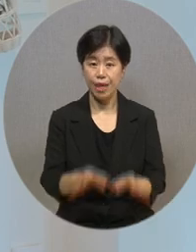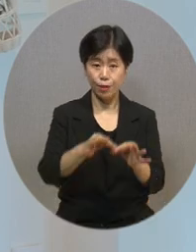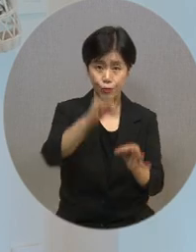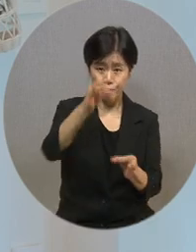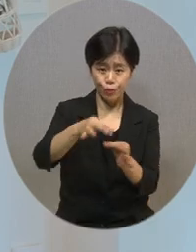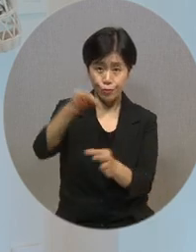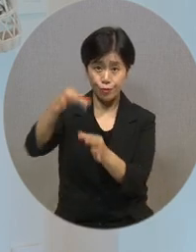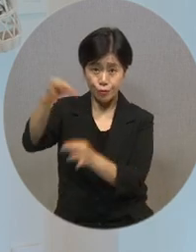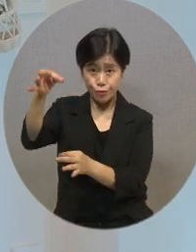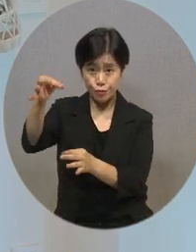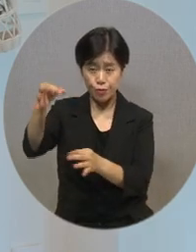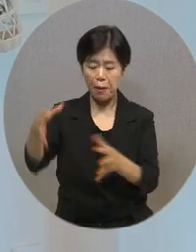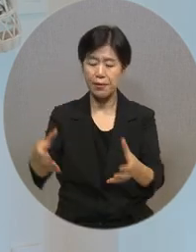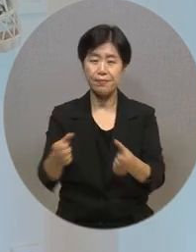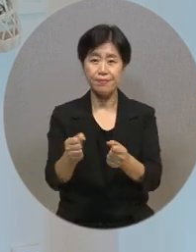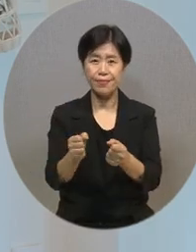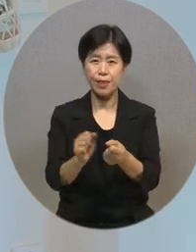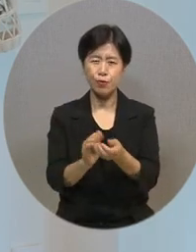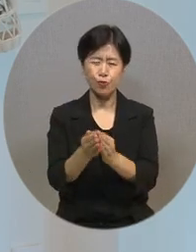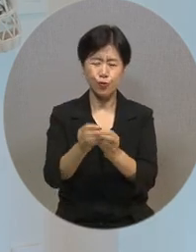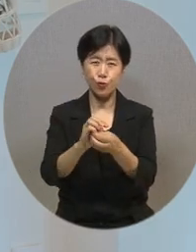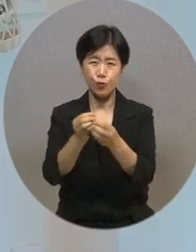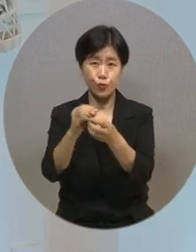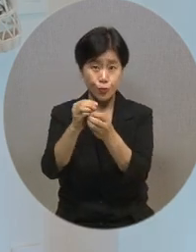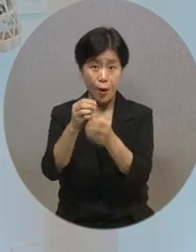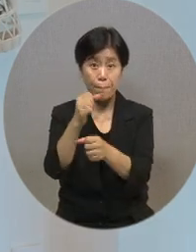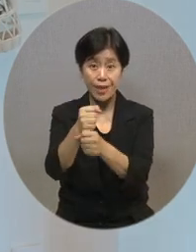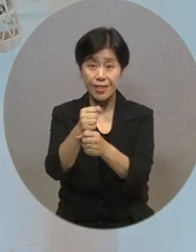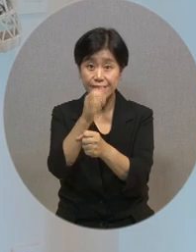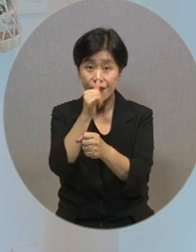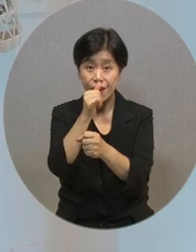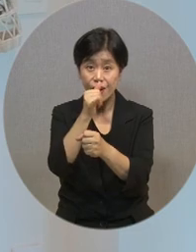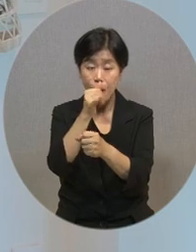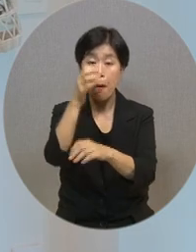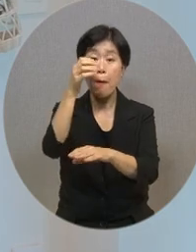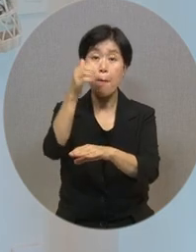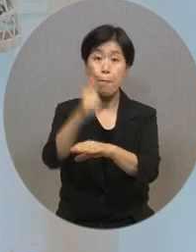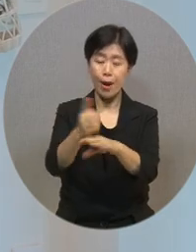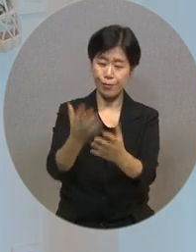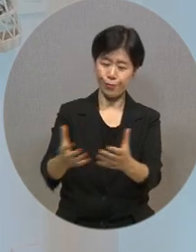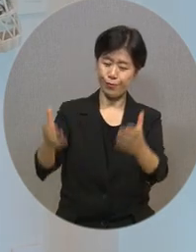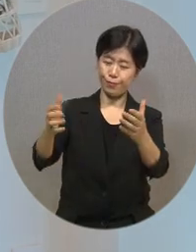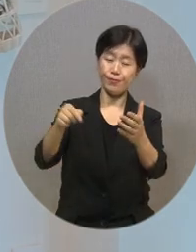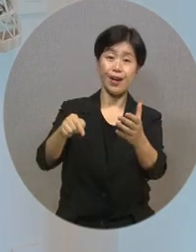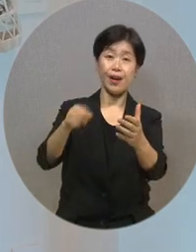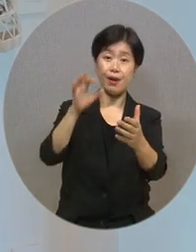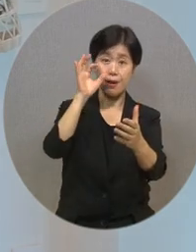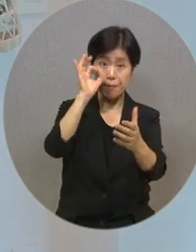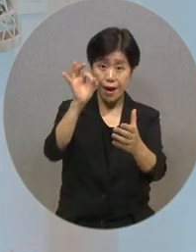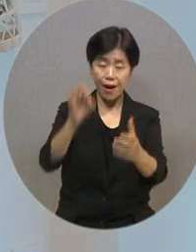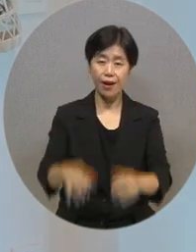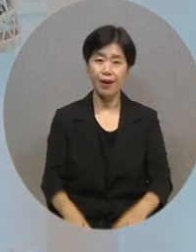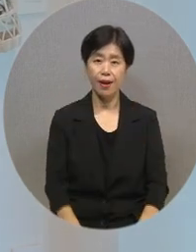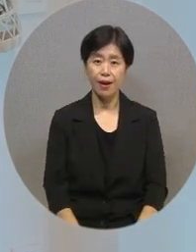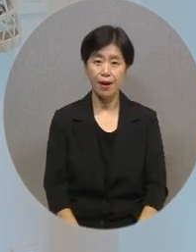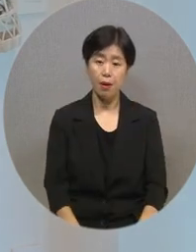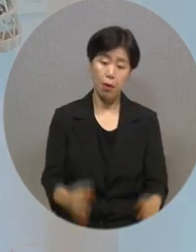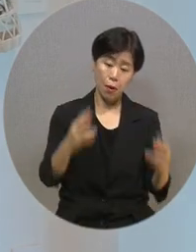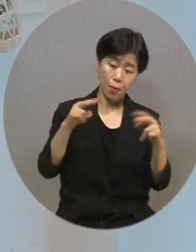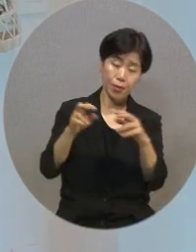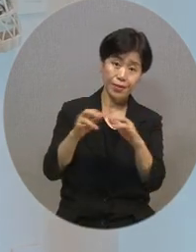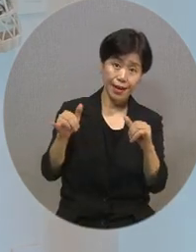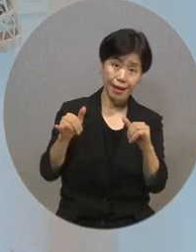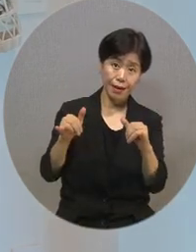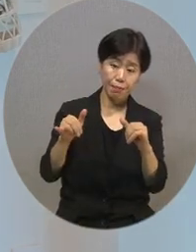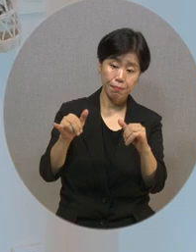손으로 만지며 느끼며 완성된 작품은 어느 공간 또는 어떤 사람에게 쓰임으로